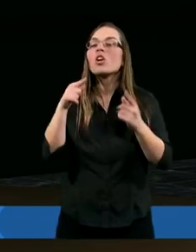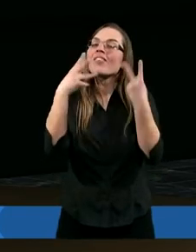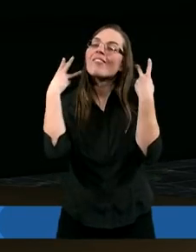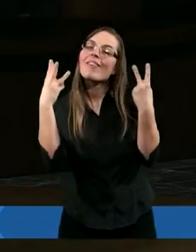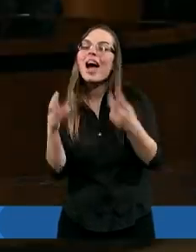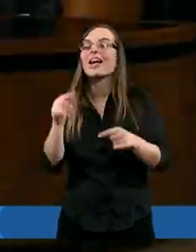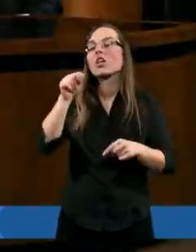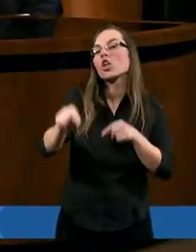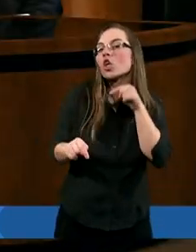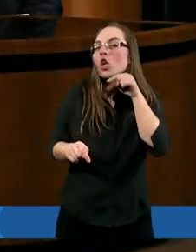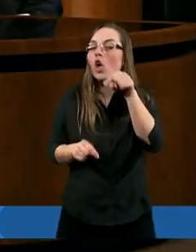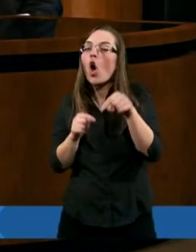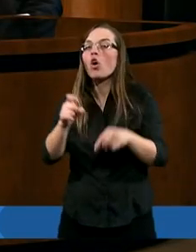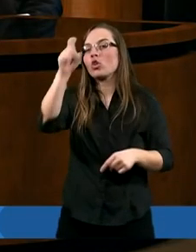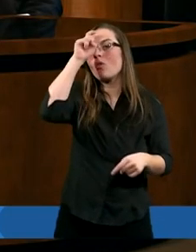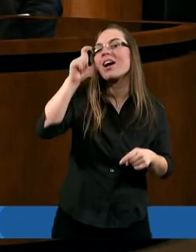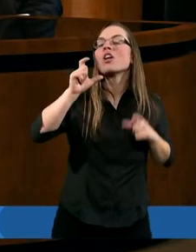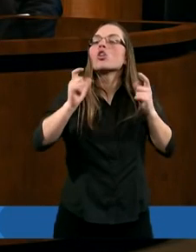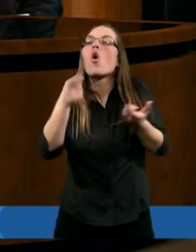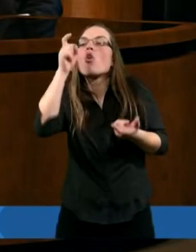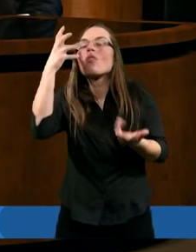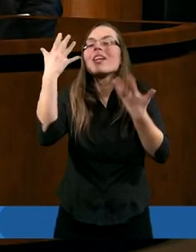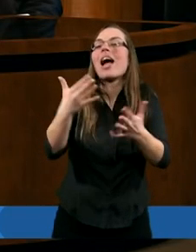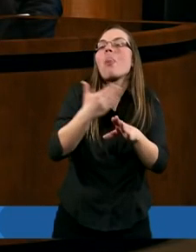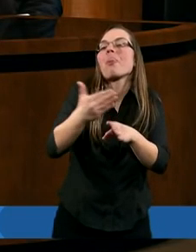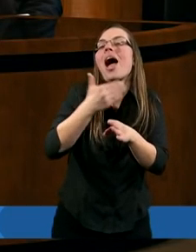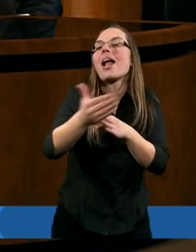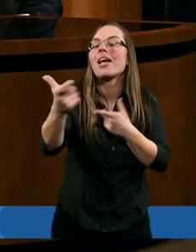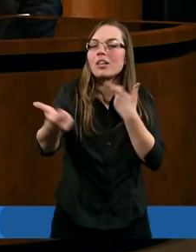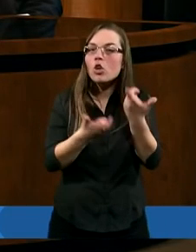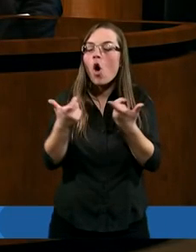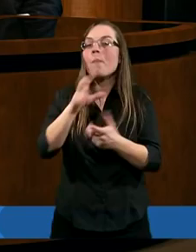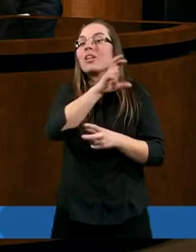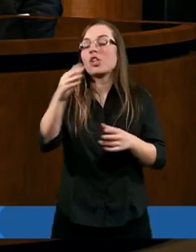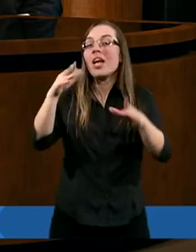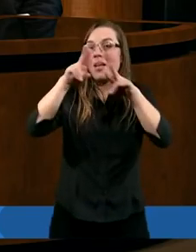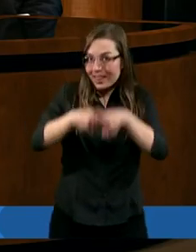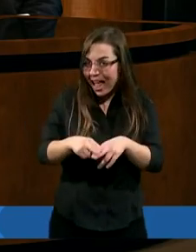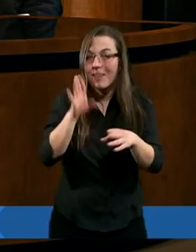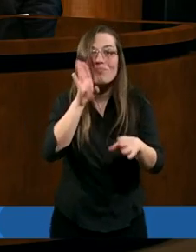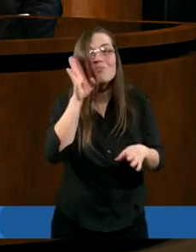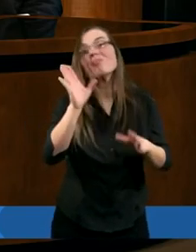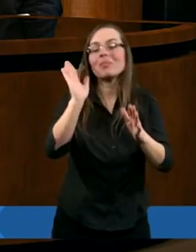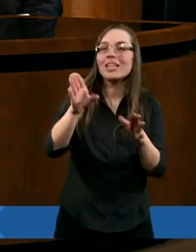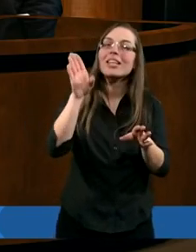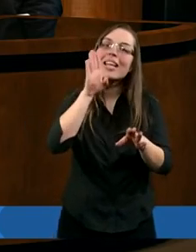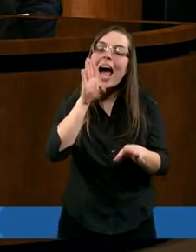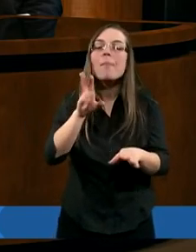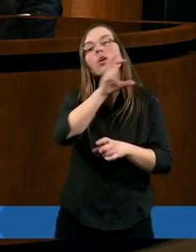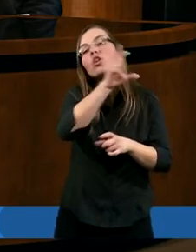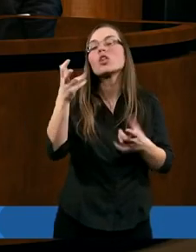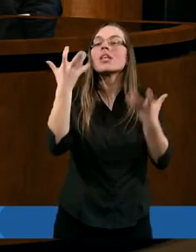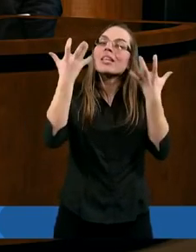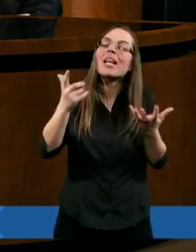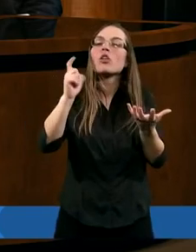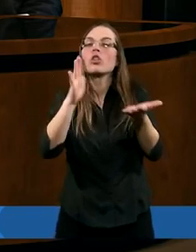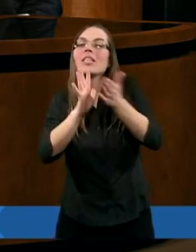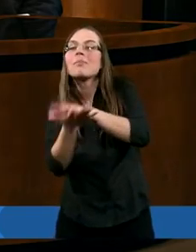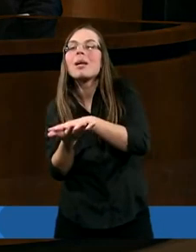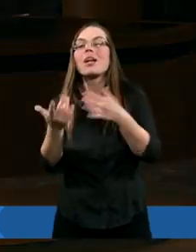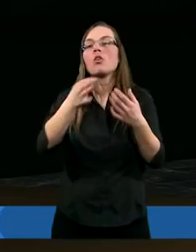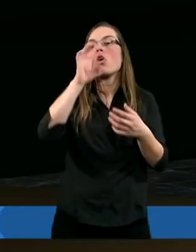ważny jest tutaj krok człowieka, co? Człowiek z tym dalej zrobi. Czy pozostanie dalej taki sam, czy jednak tak jak